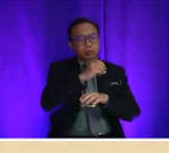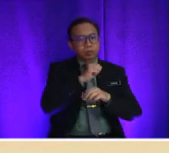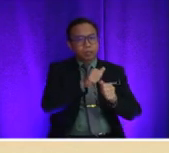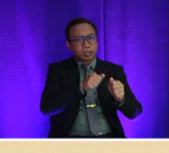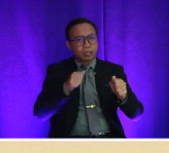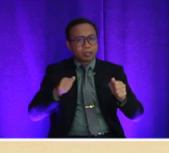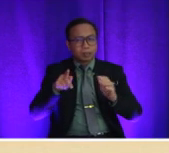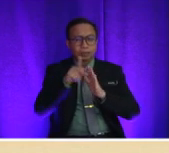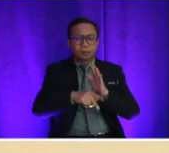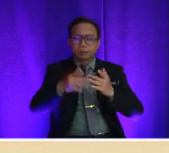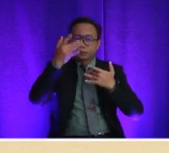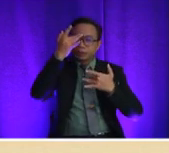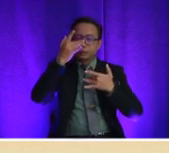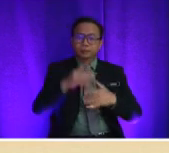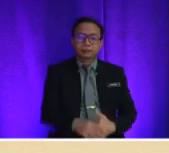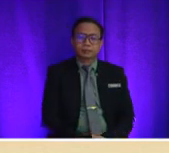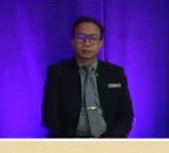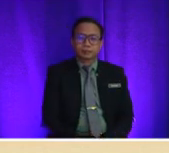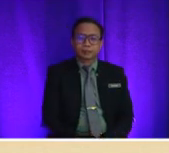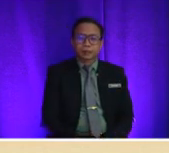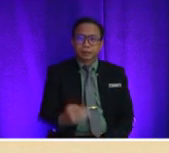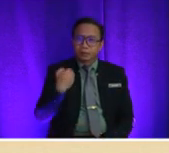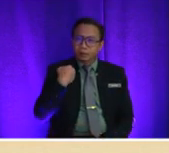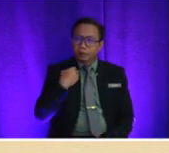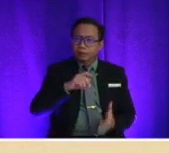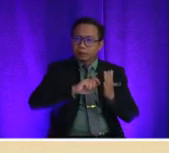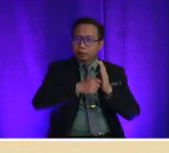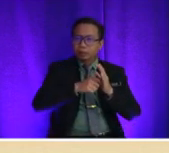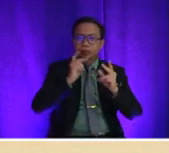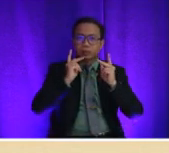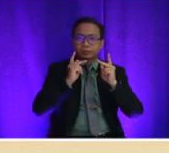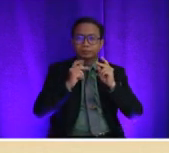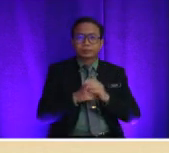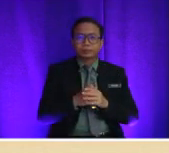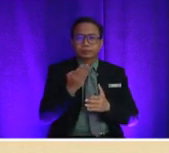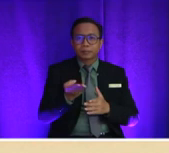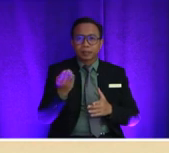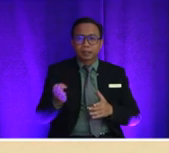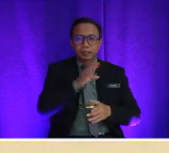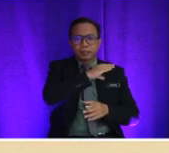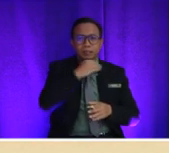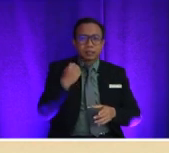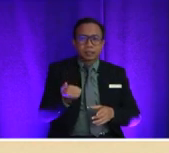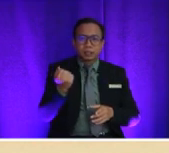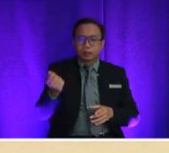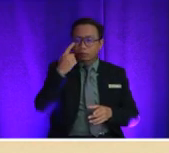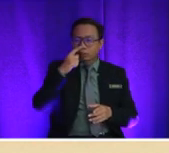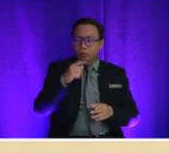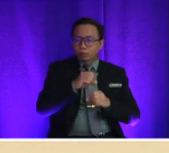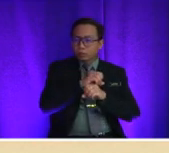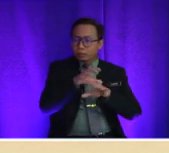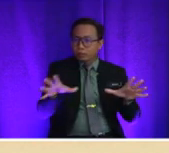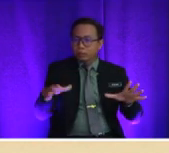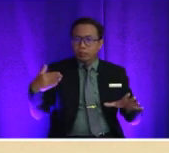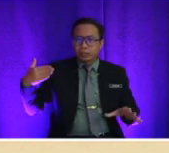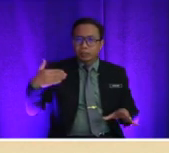sebelum itu kita keringat kita kunci bahan dan peralatan untuk pembiakan ikan